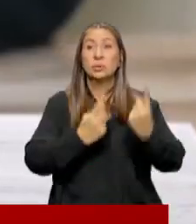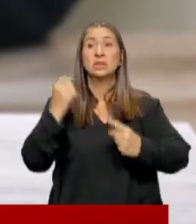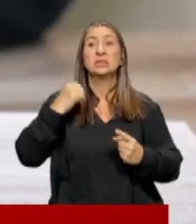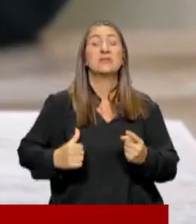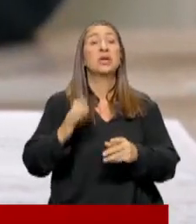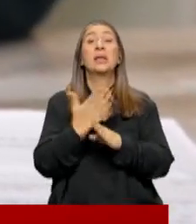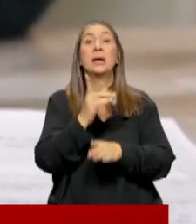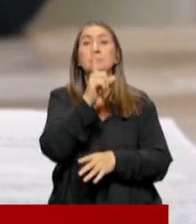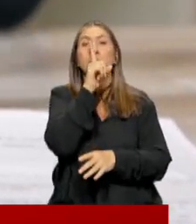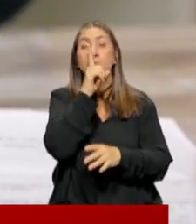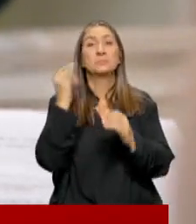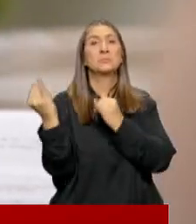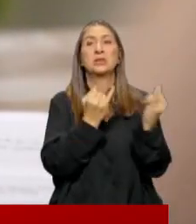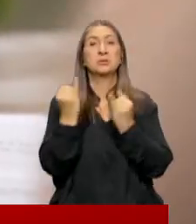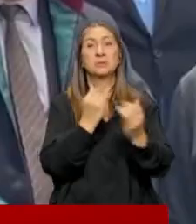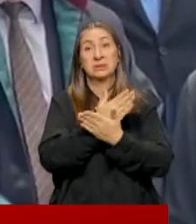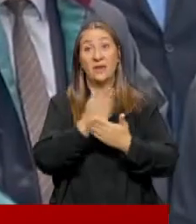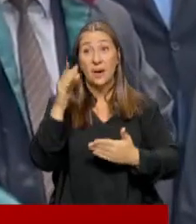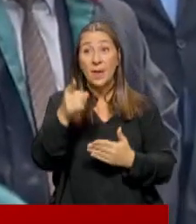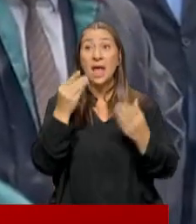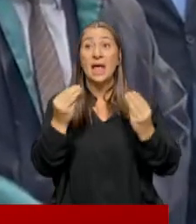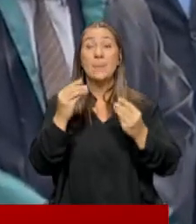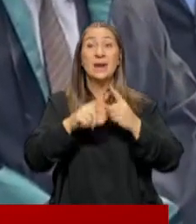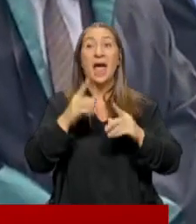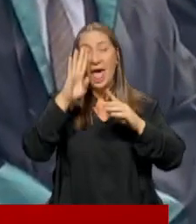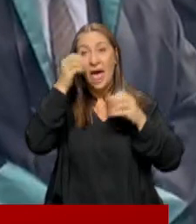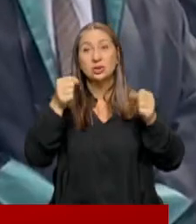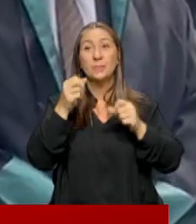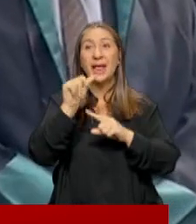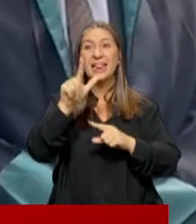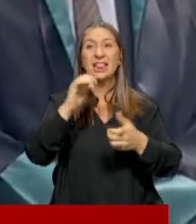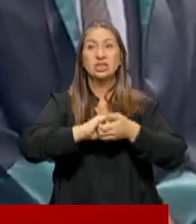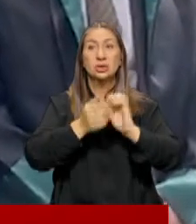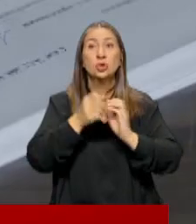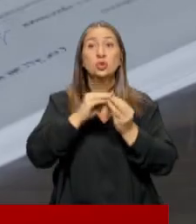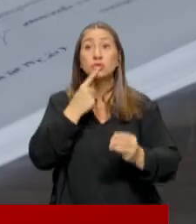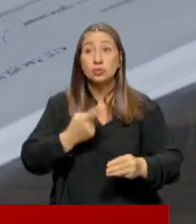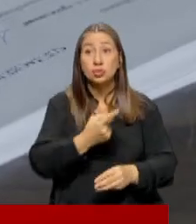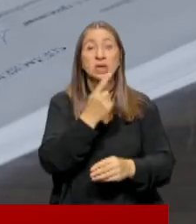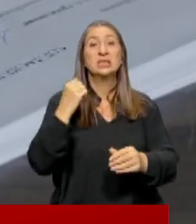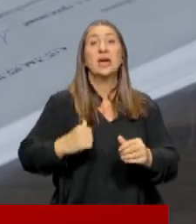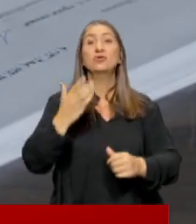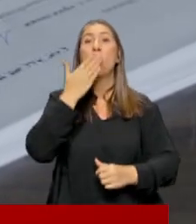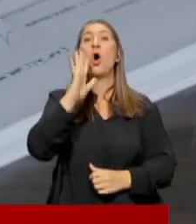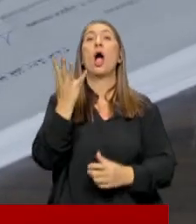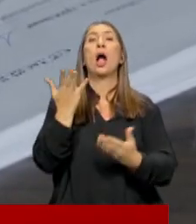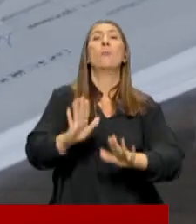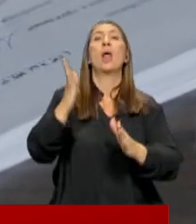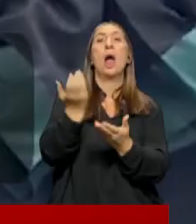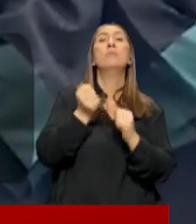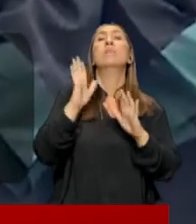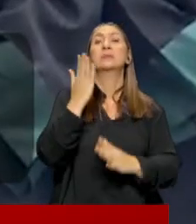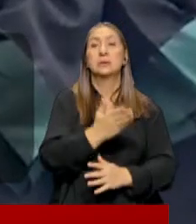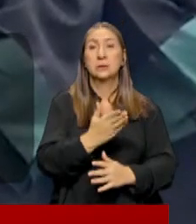savcılar neden sessiz kalıyor tartışması sürerken İYİ Parti Erzurum İl Teşkilatı'nın suç duyurusu savcı yok denilerek kabul